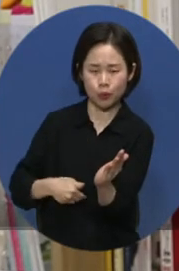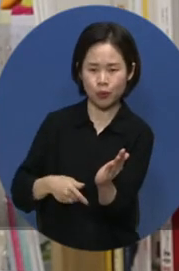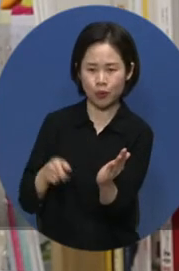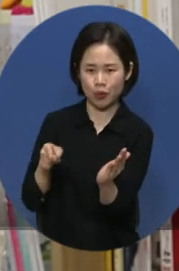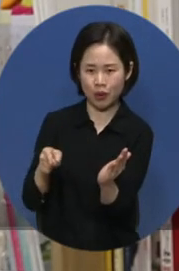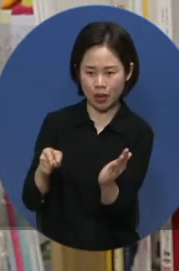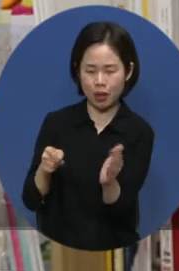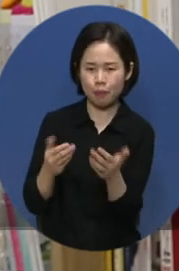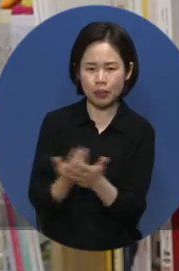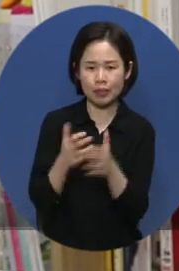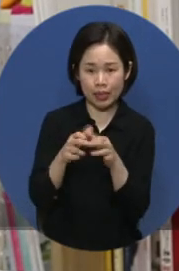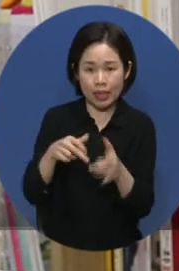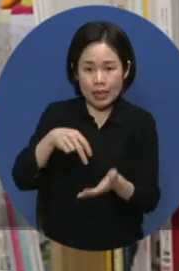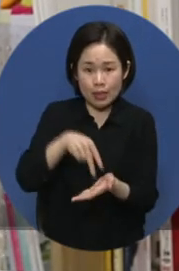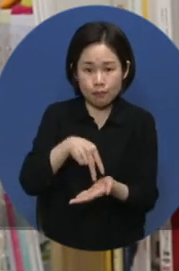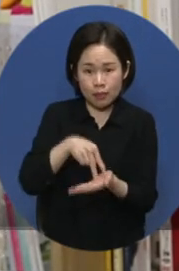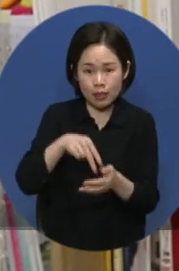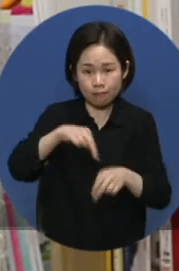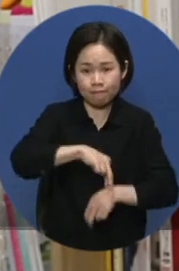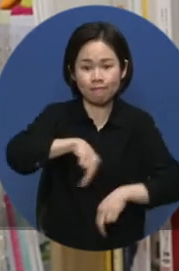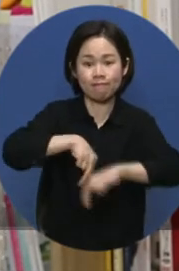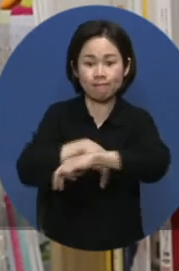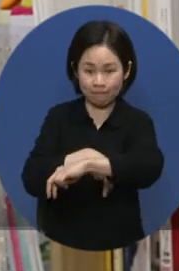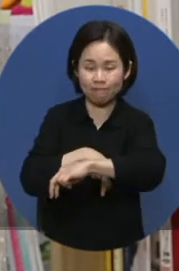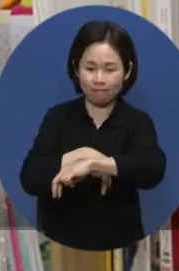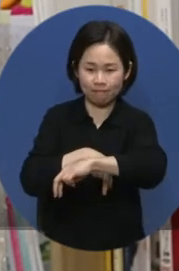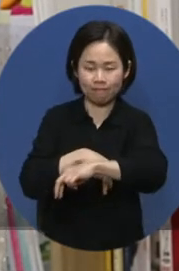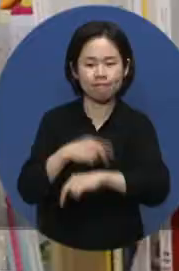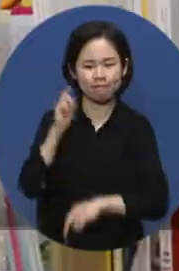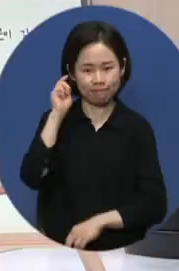중심에 놓고 중요하게 생각하고 일을 하고 있습니다.